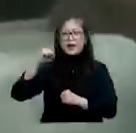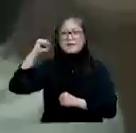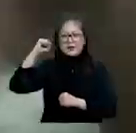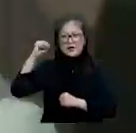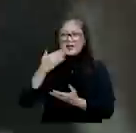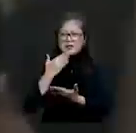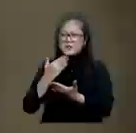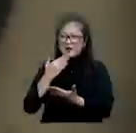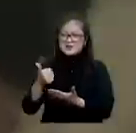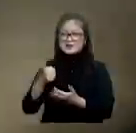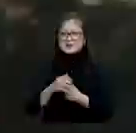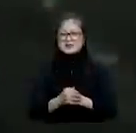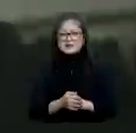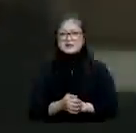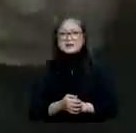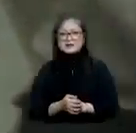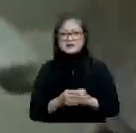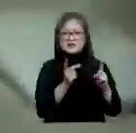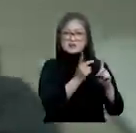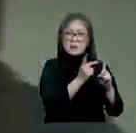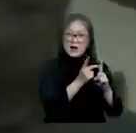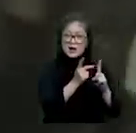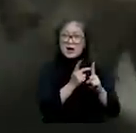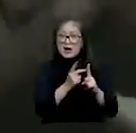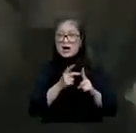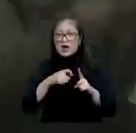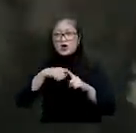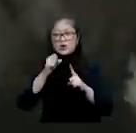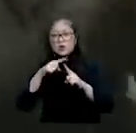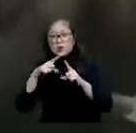dari Semarang Jawa Tengah dan Kutai Kartanegara Kalimantan Timur melaporkan